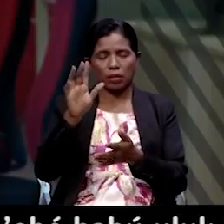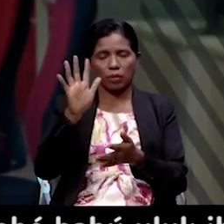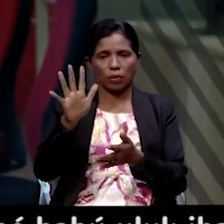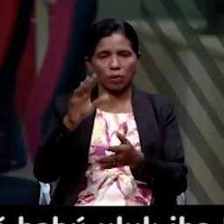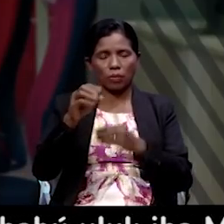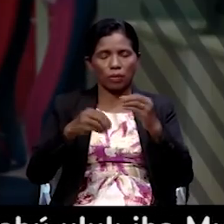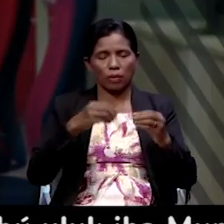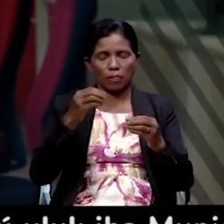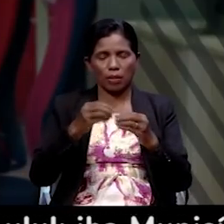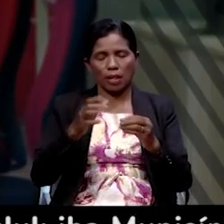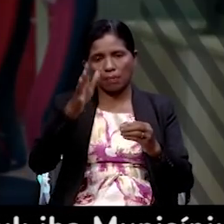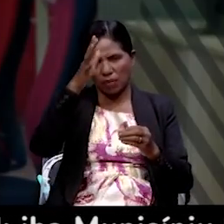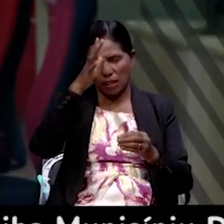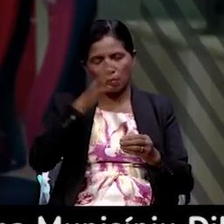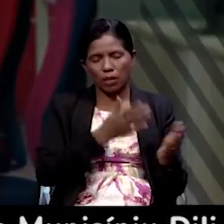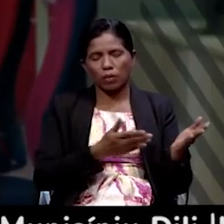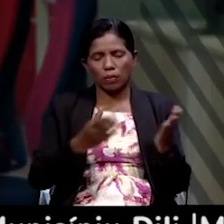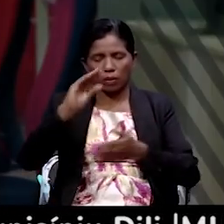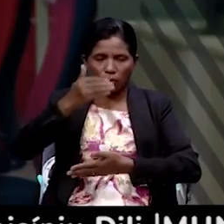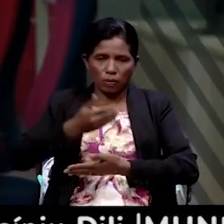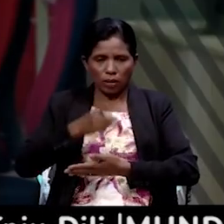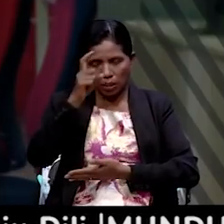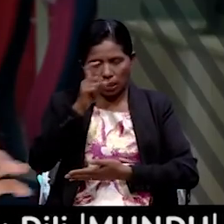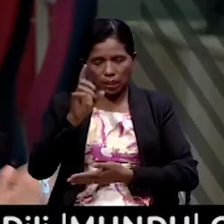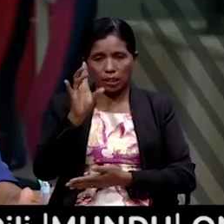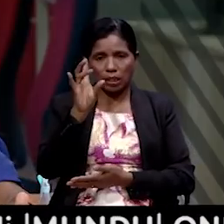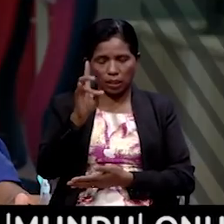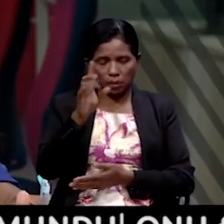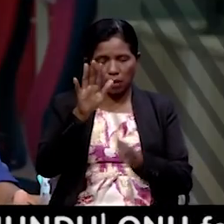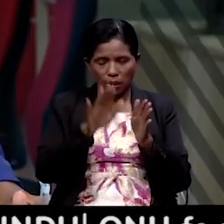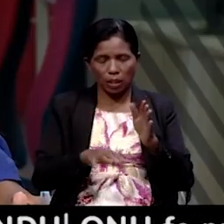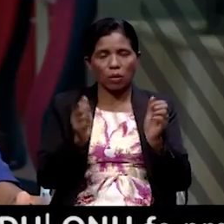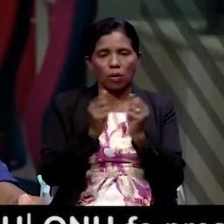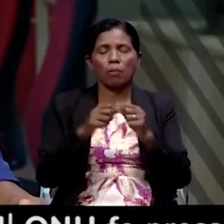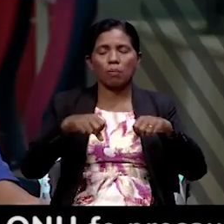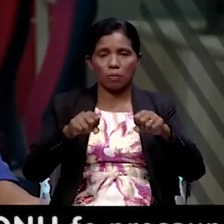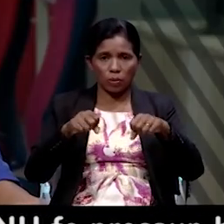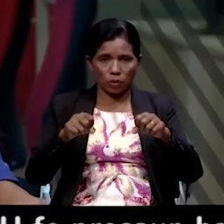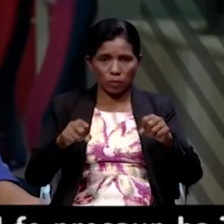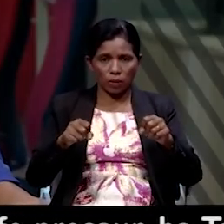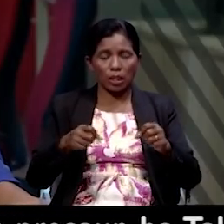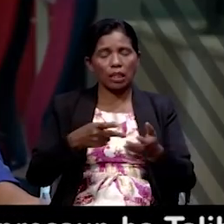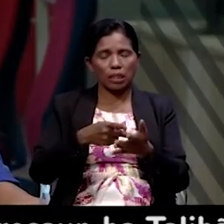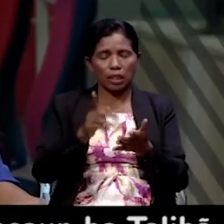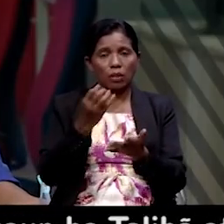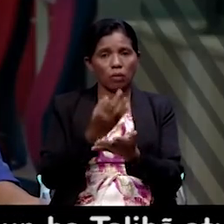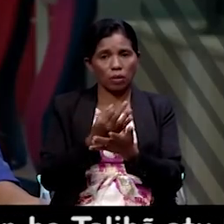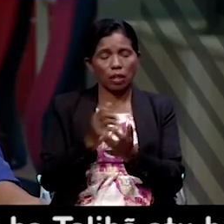bainamang nebetula uang huita di tinang hitu mai kraik homotor tenki multa dolar amerikanu hitu nulu risen lima.